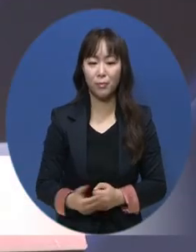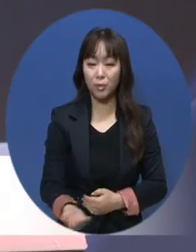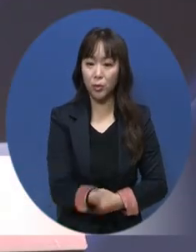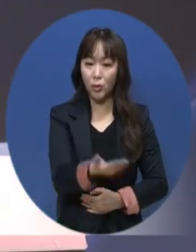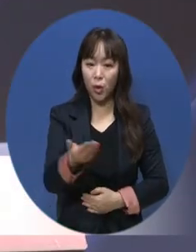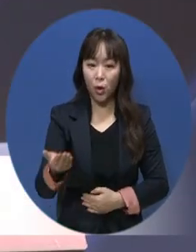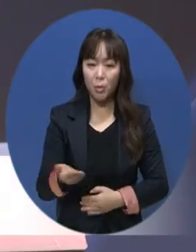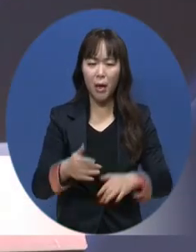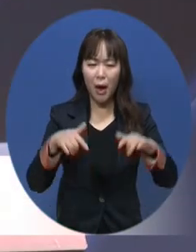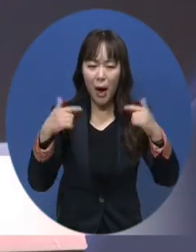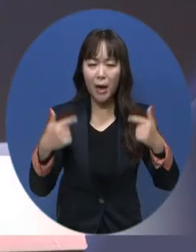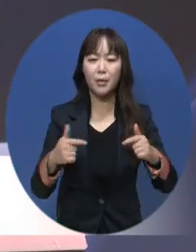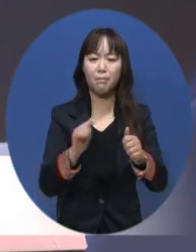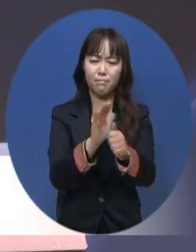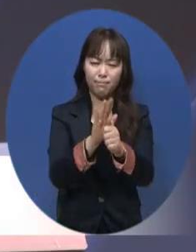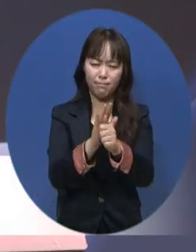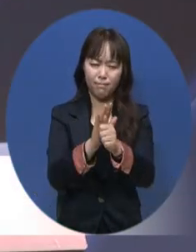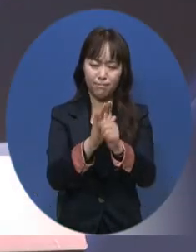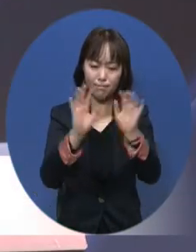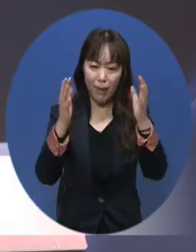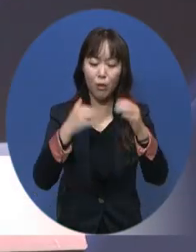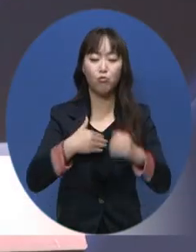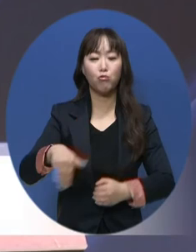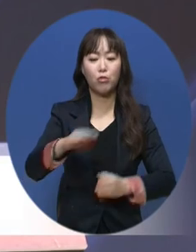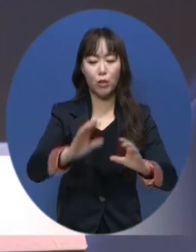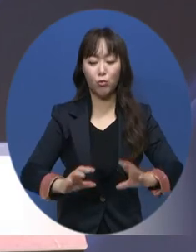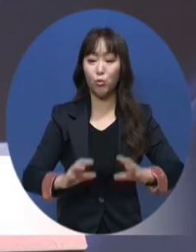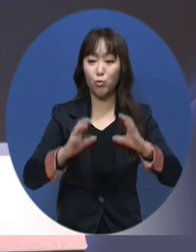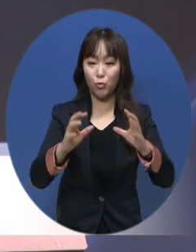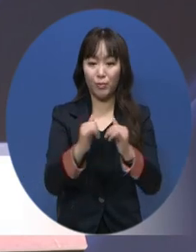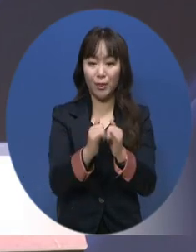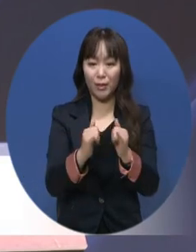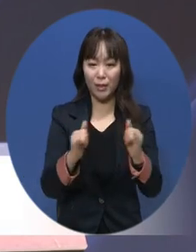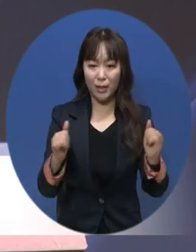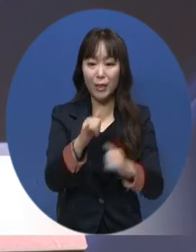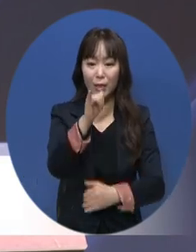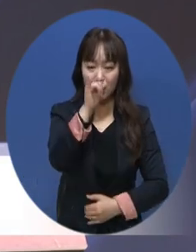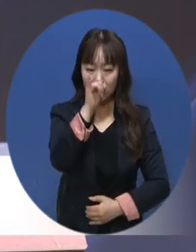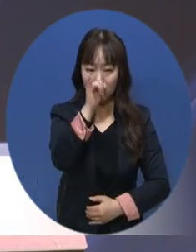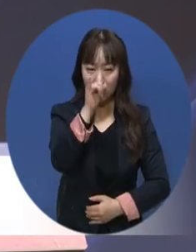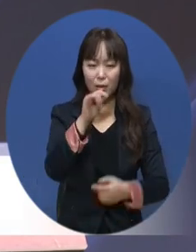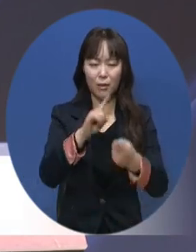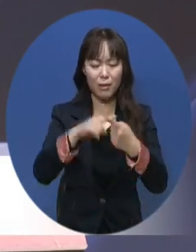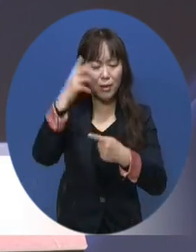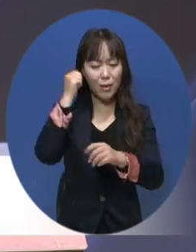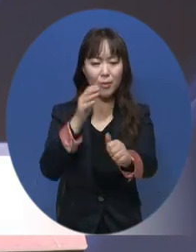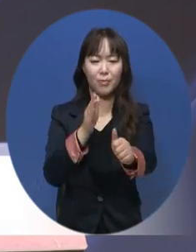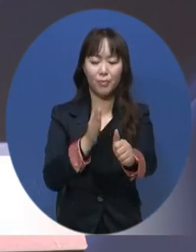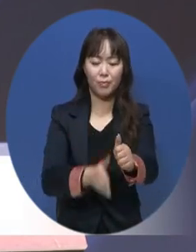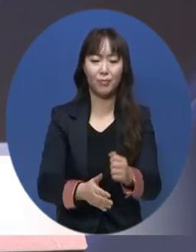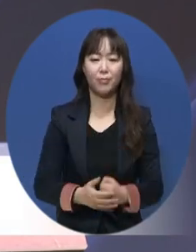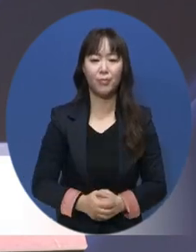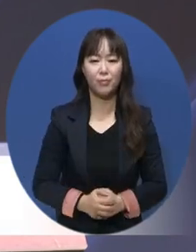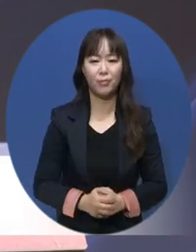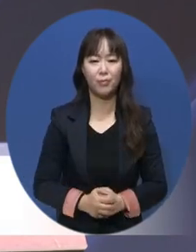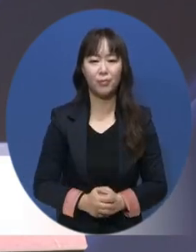항상 격려하고 응원하는 우리 국민들이 있다는 점을 꼭 기억해 주시면